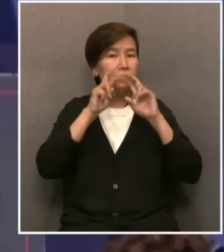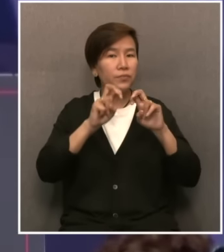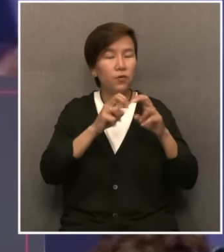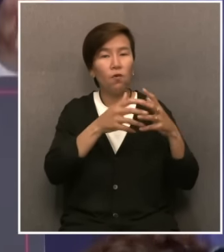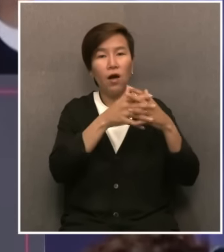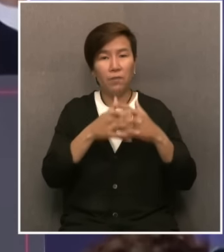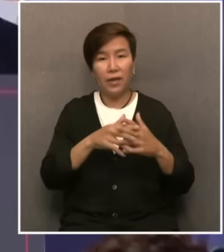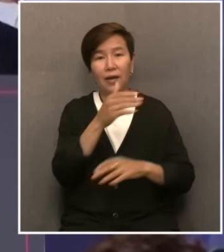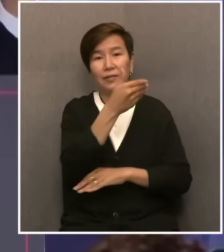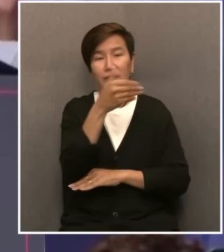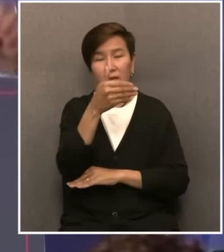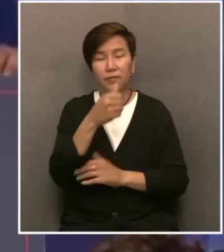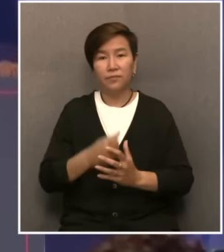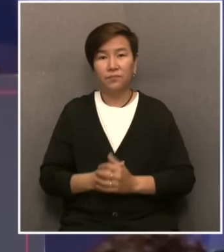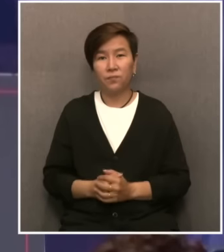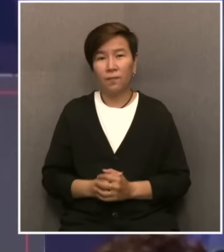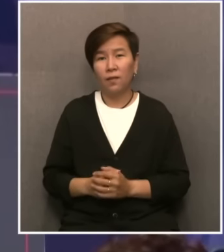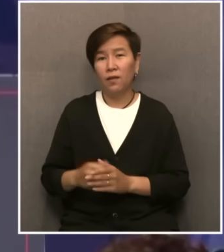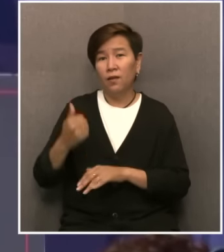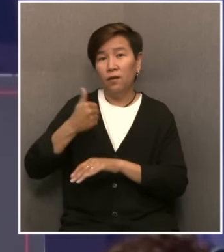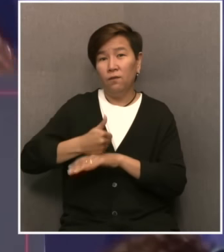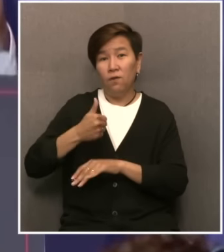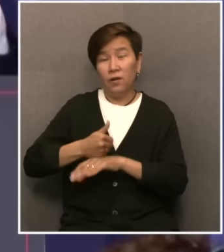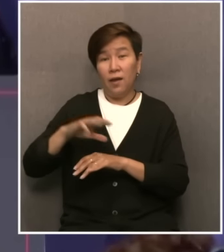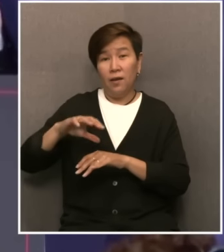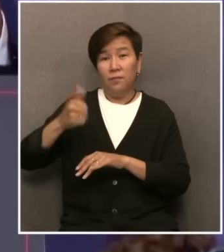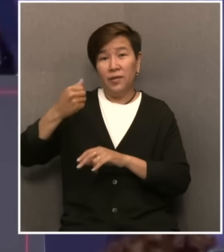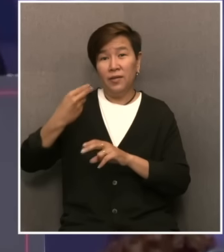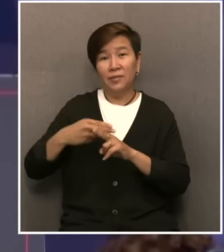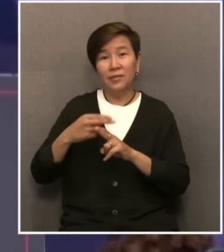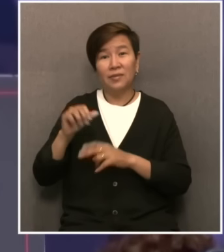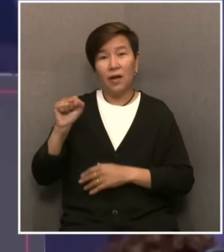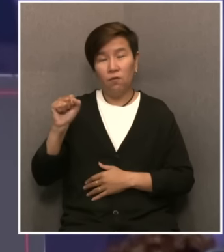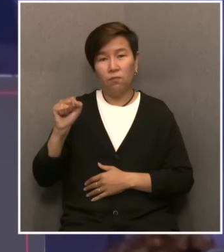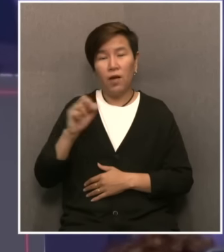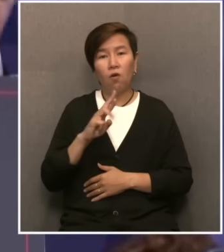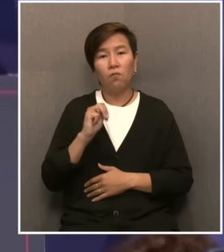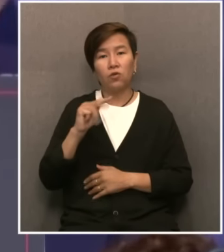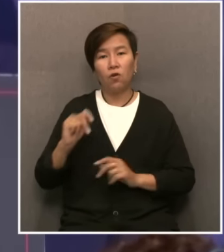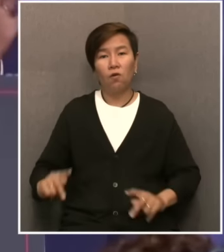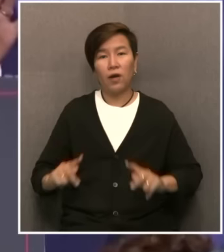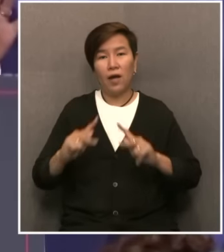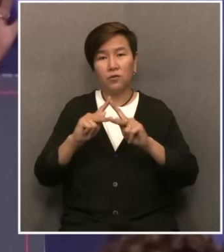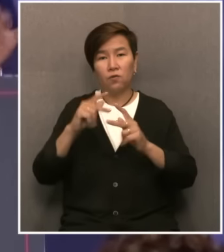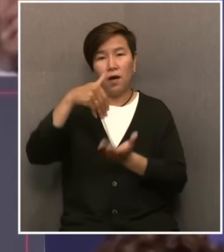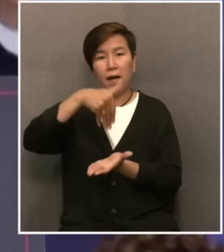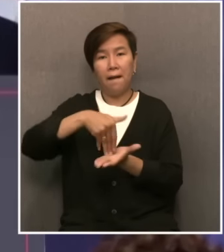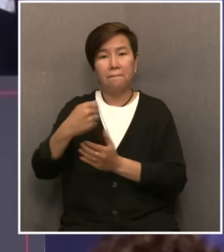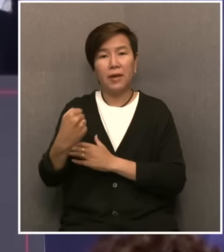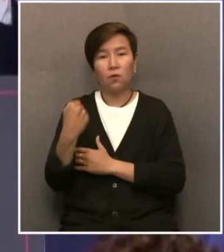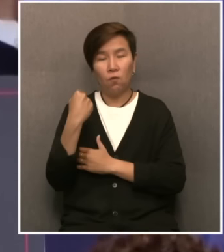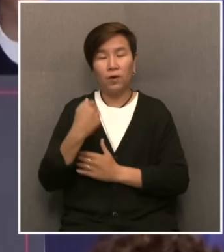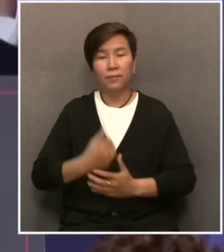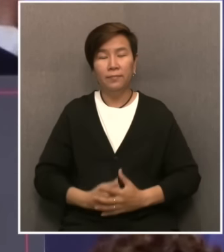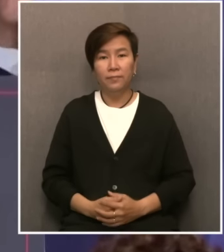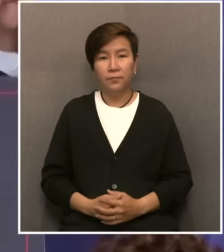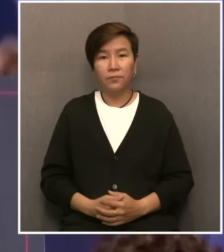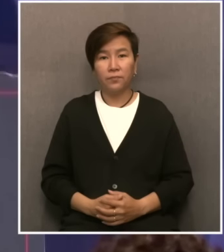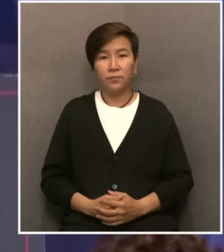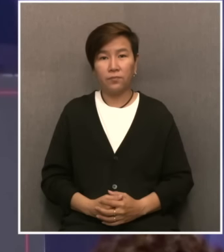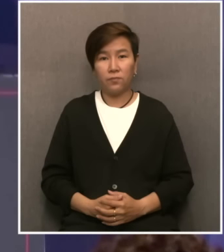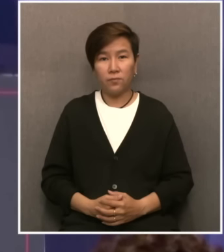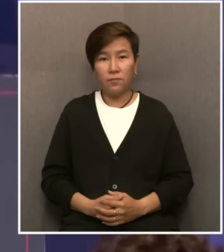วก็คริสตี้โนมผู้ว่าการรัฐเซาท์ดาโกตาเป็นรัฐมนตรีว่าการกระทรวงความมั่นคงแห่งมาตุภูมิครับ ส